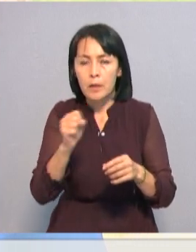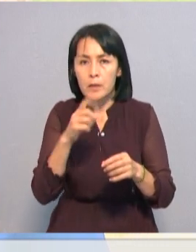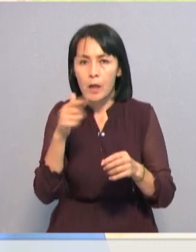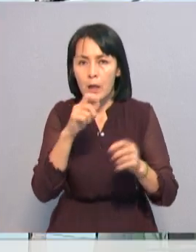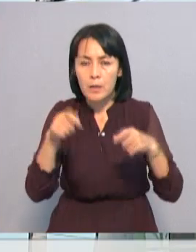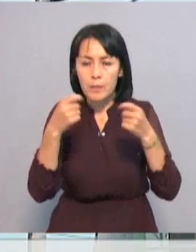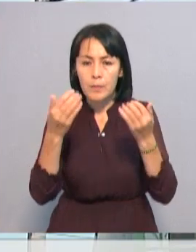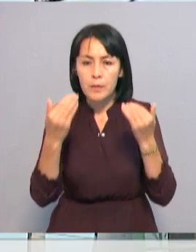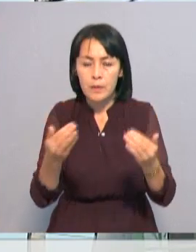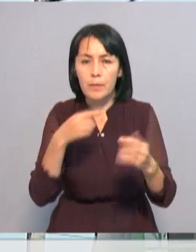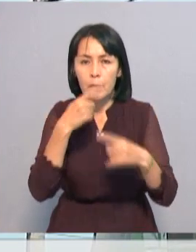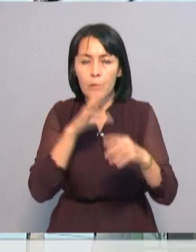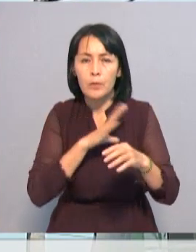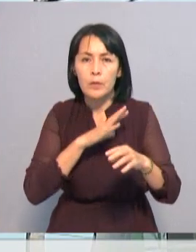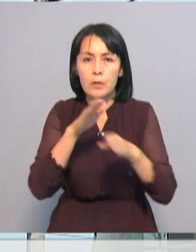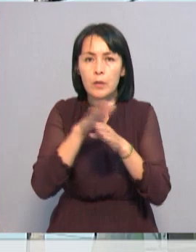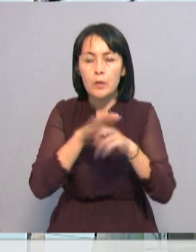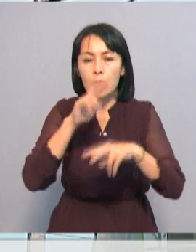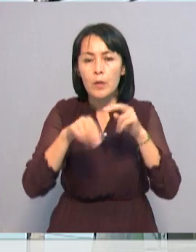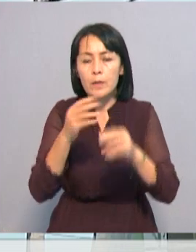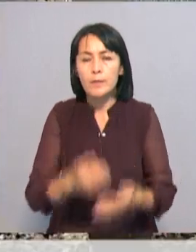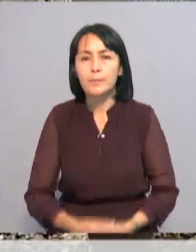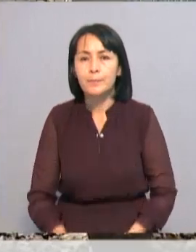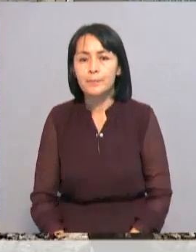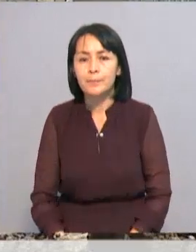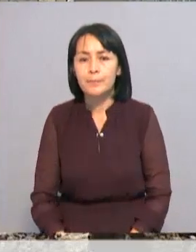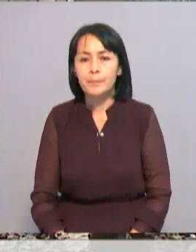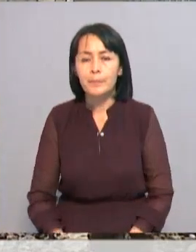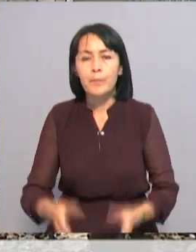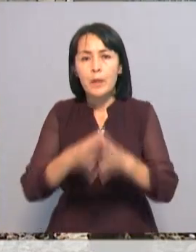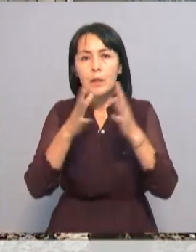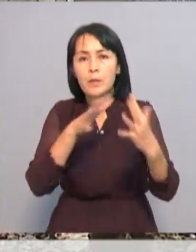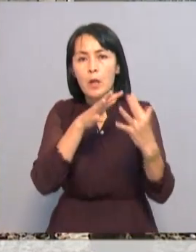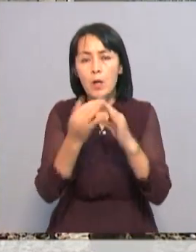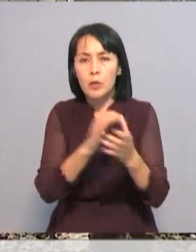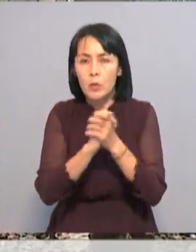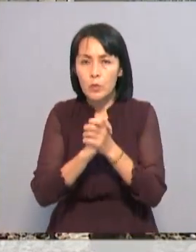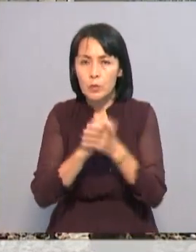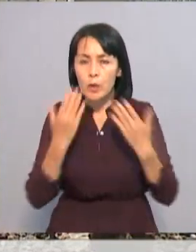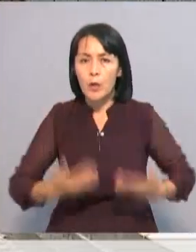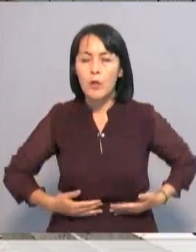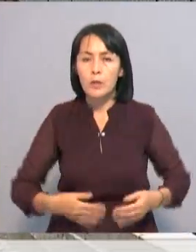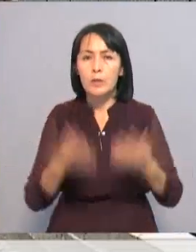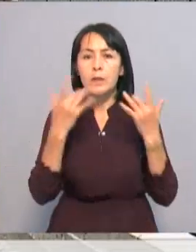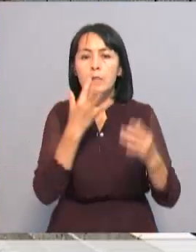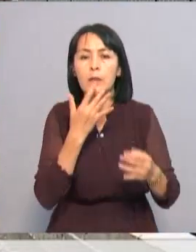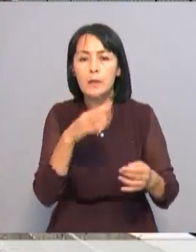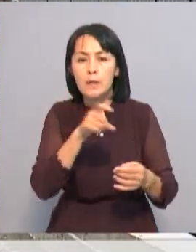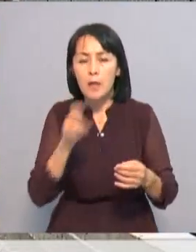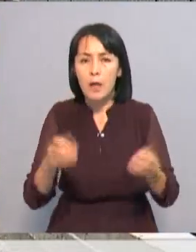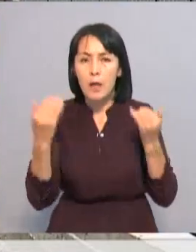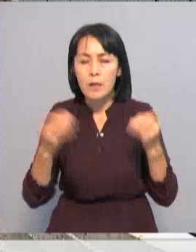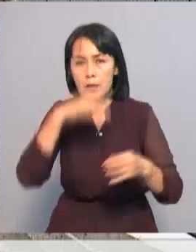и решается газовая проблема. Идет работа на окраине села. В небольшом поселке дружно живут представители нескольких